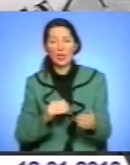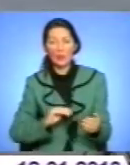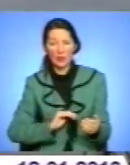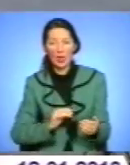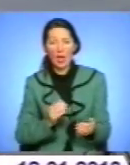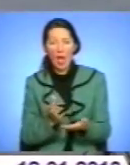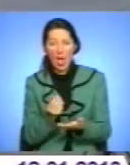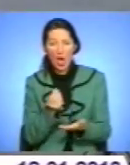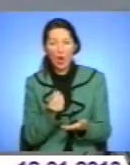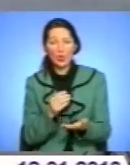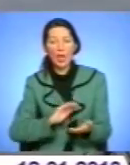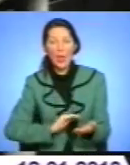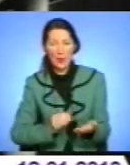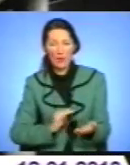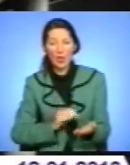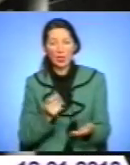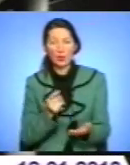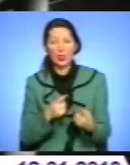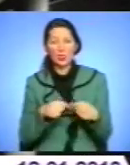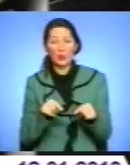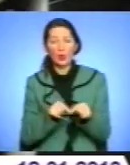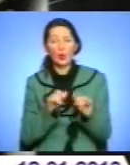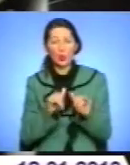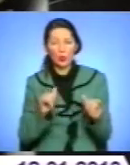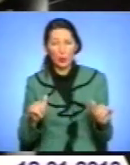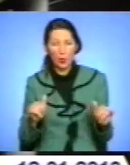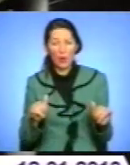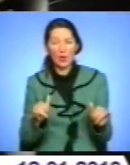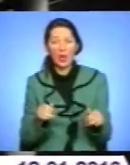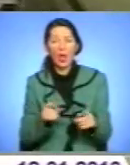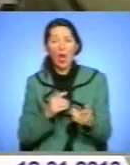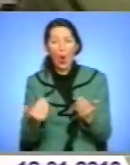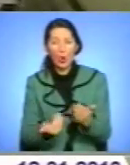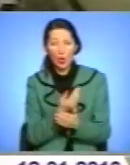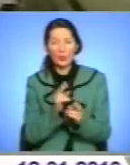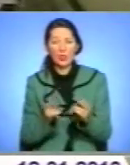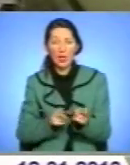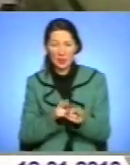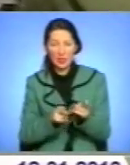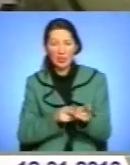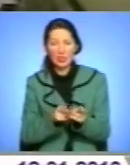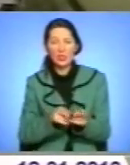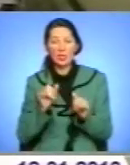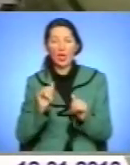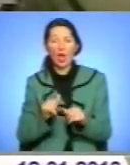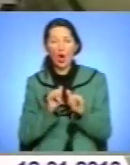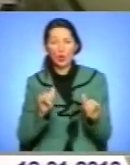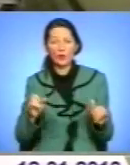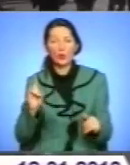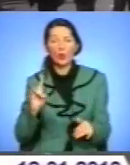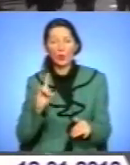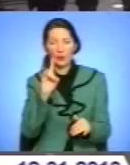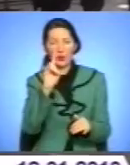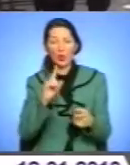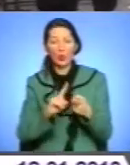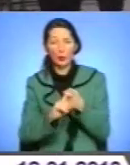метою розбудови портової інфраструктури, оновлення рухомого складу залізниці, розвитку повітряного сполучення. Кабмін має змінити підхід до